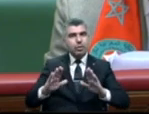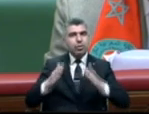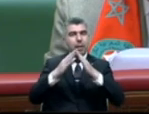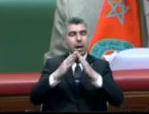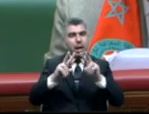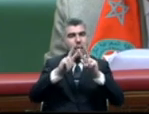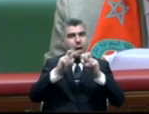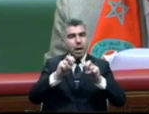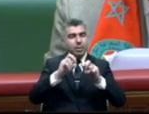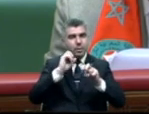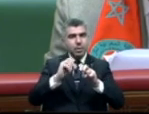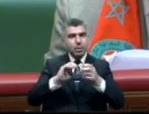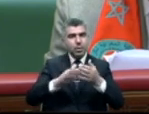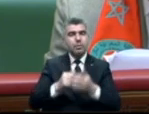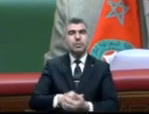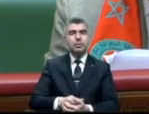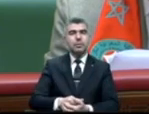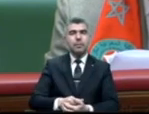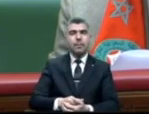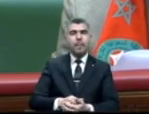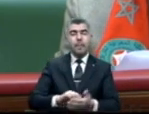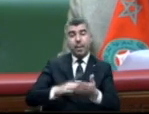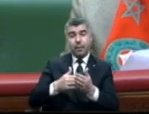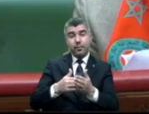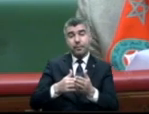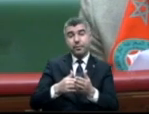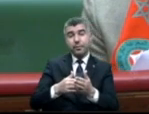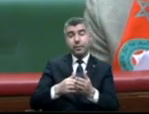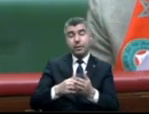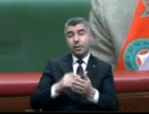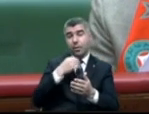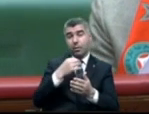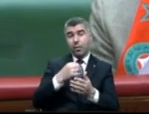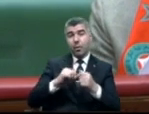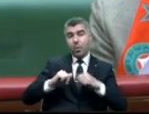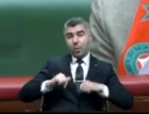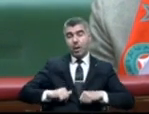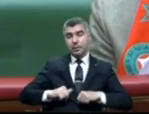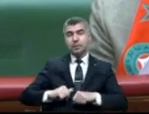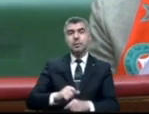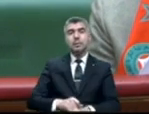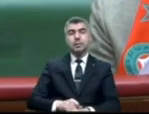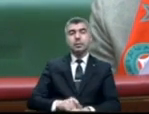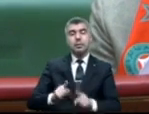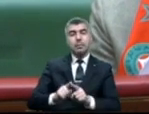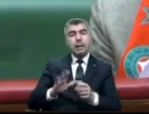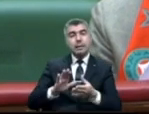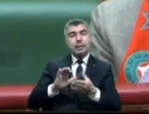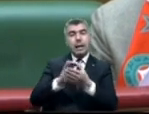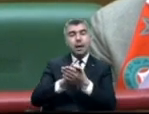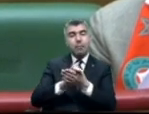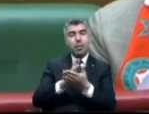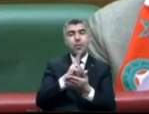غير كتمشي بريد كتمشي بدون صناع. وبالتالي إلا أنتم السيدة الوزيرة في إطار تضامن ديال